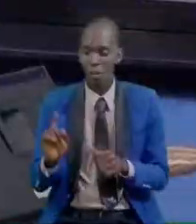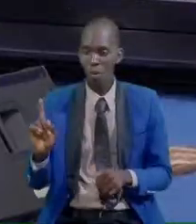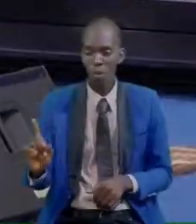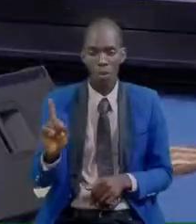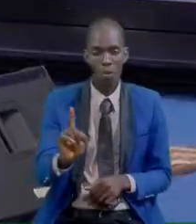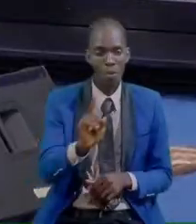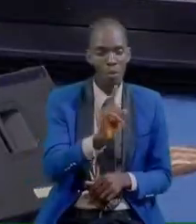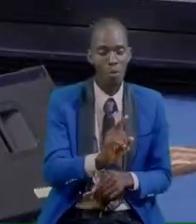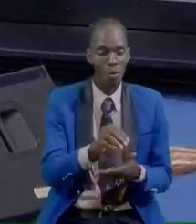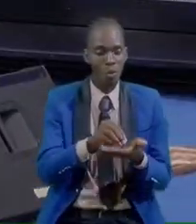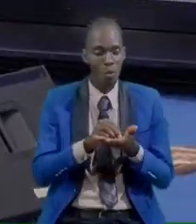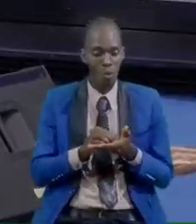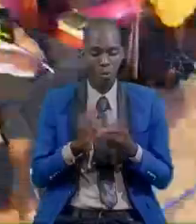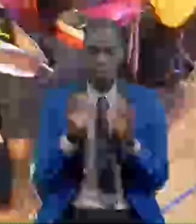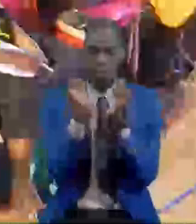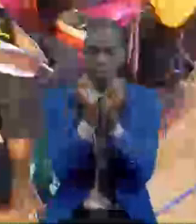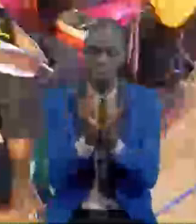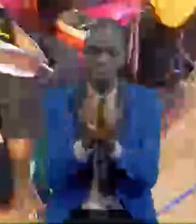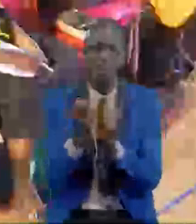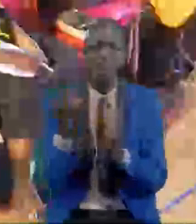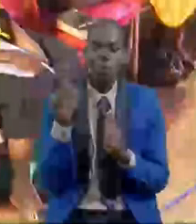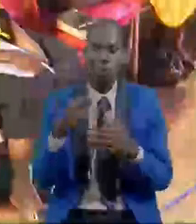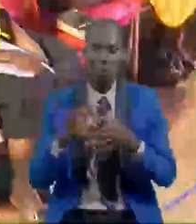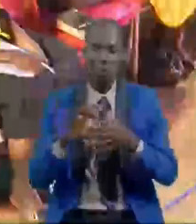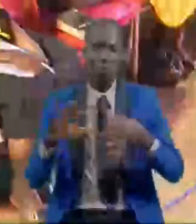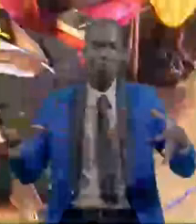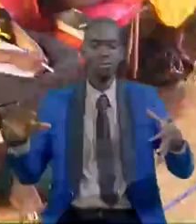de tous les prisonniers furent